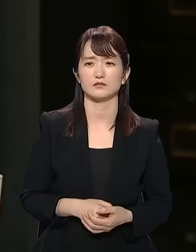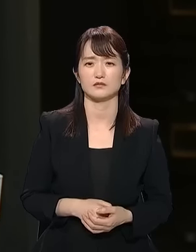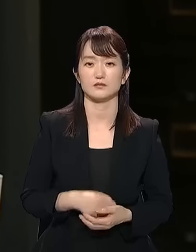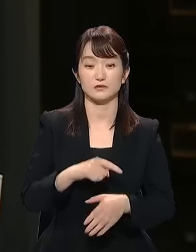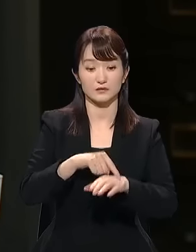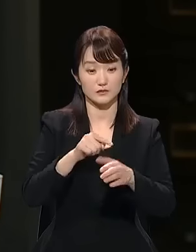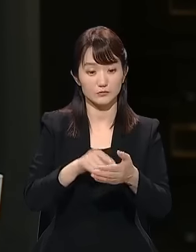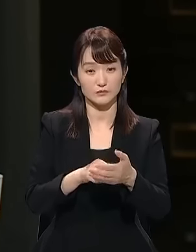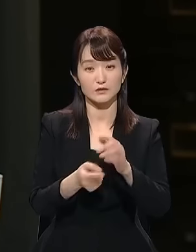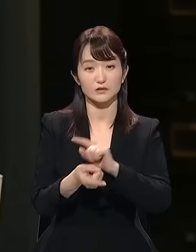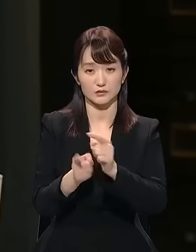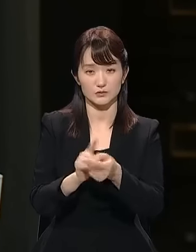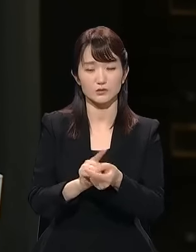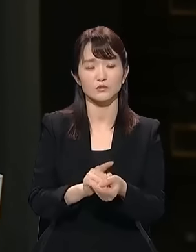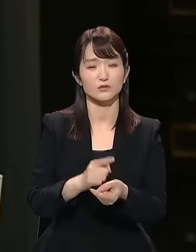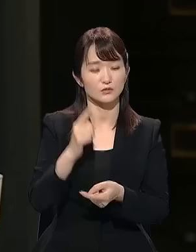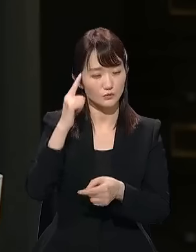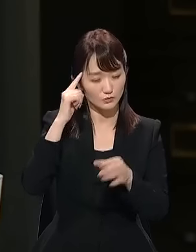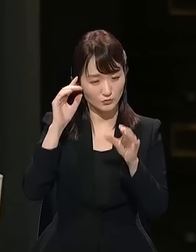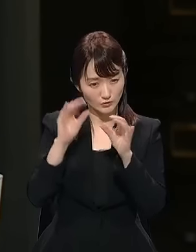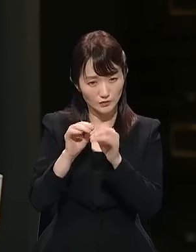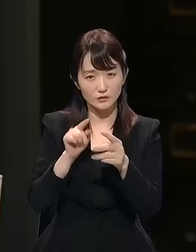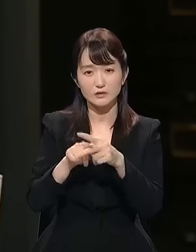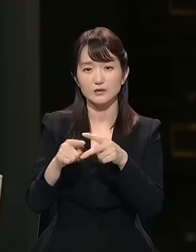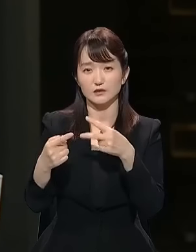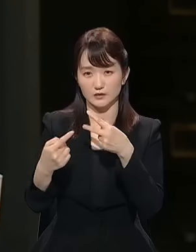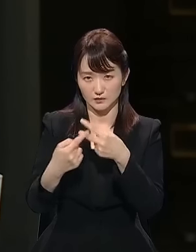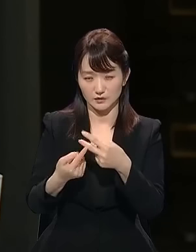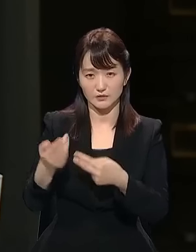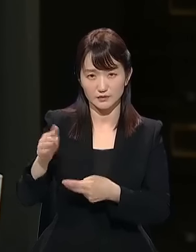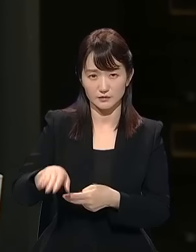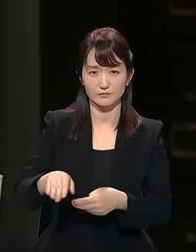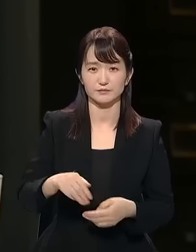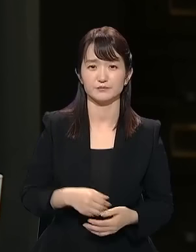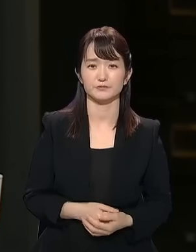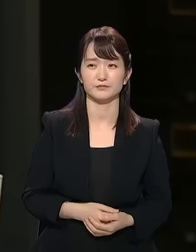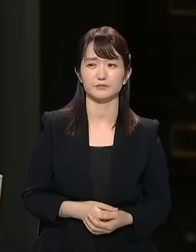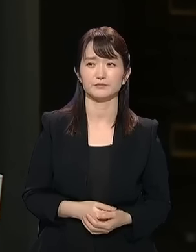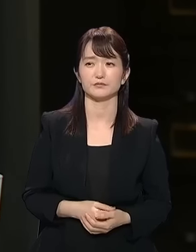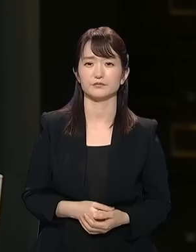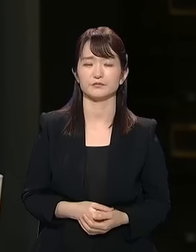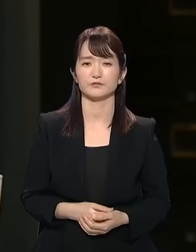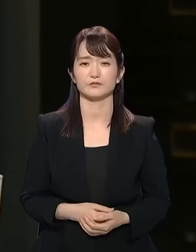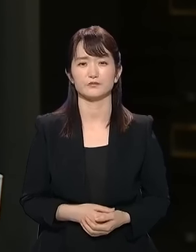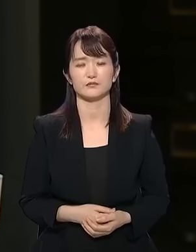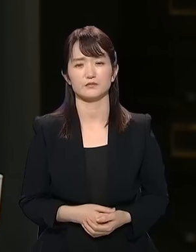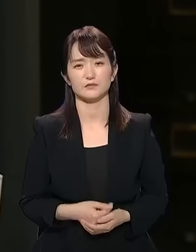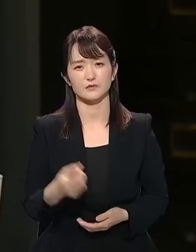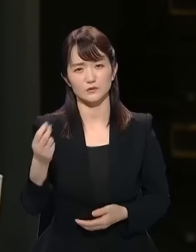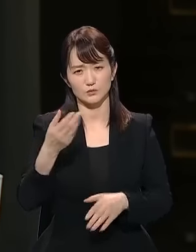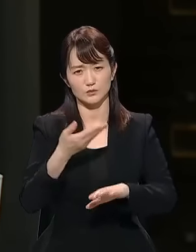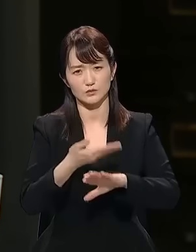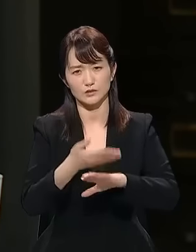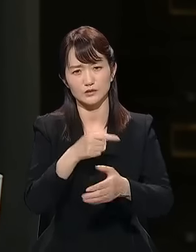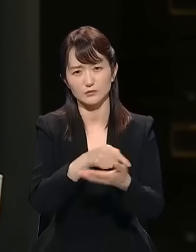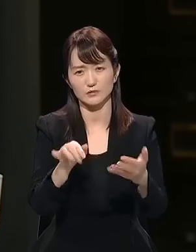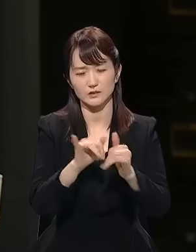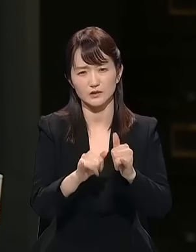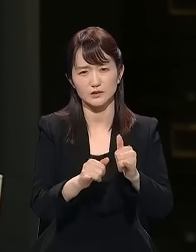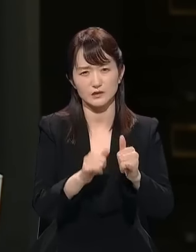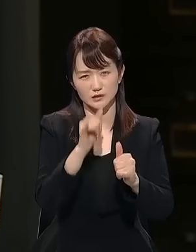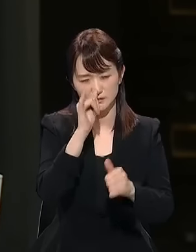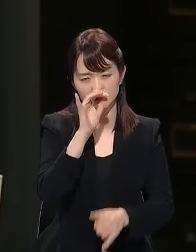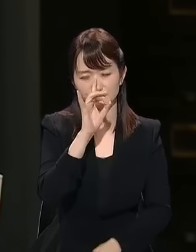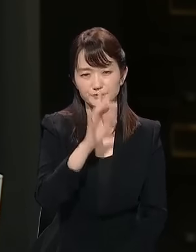공감하는 거잖아요 자 그런데 중요한 건 교수님 다시 한번 말씀드리지만 꾸은 피해자는 나와선 안 된다는 겁니다 그렇죠